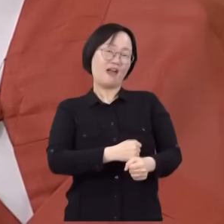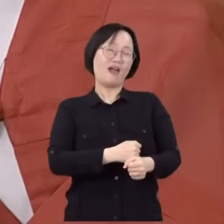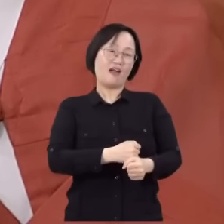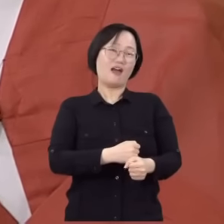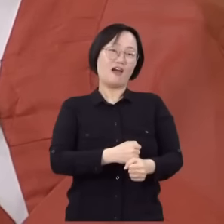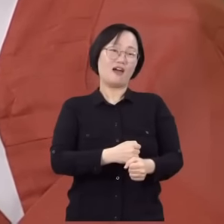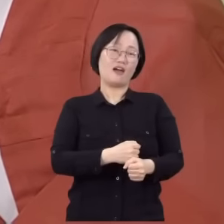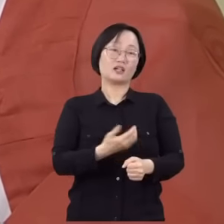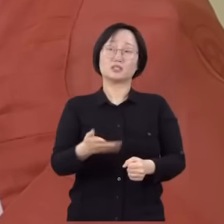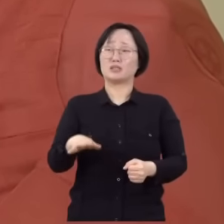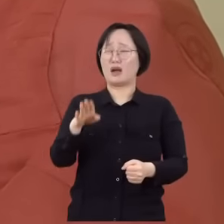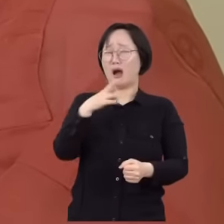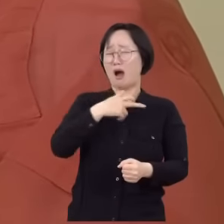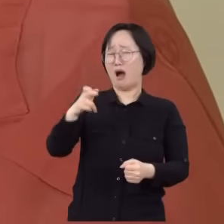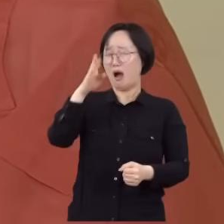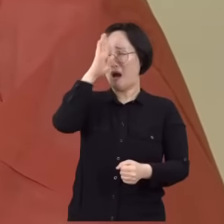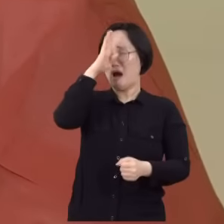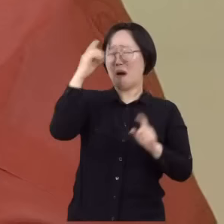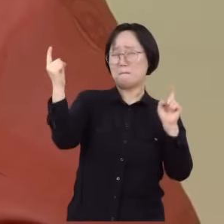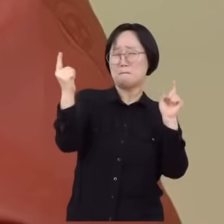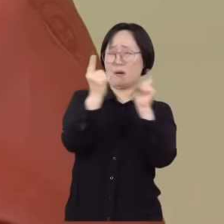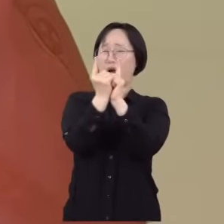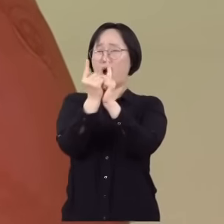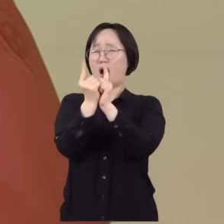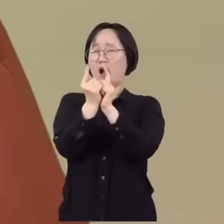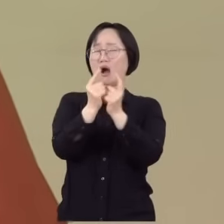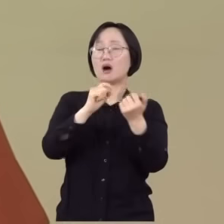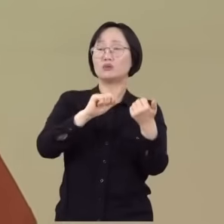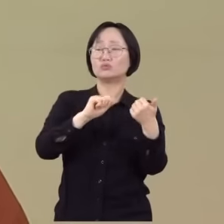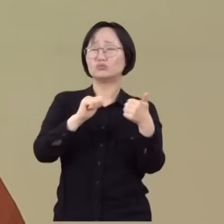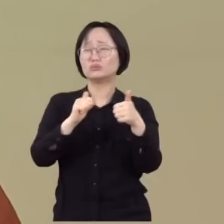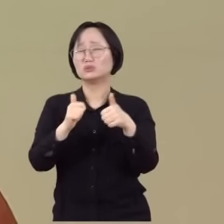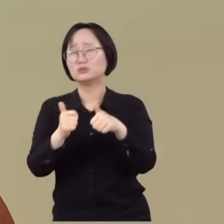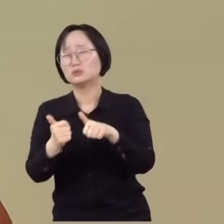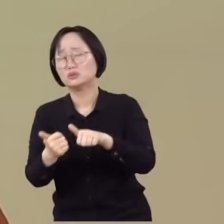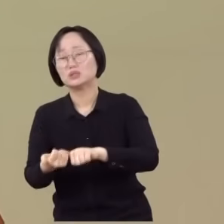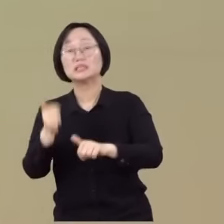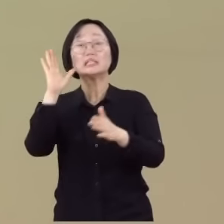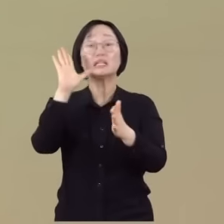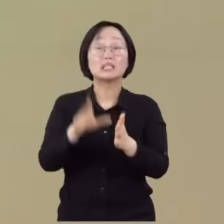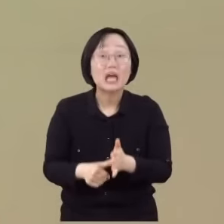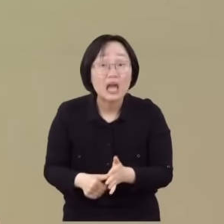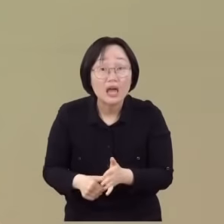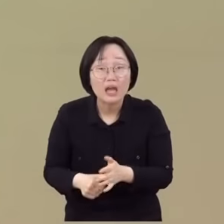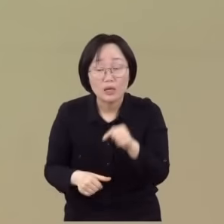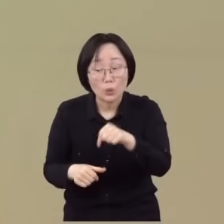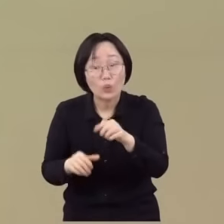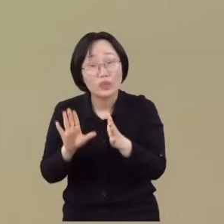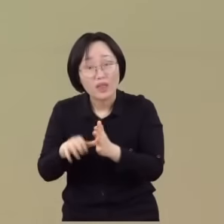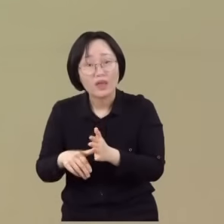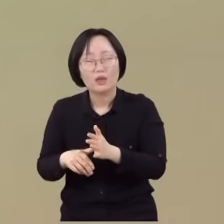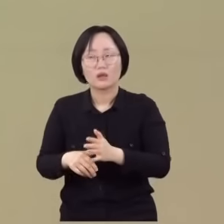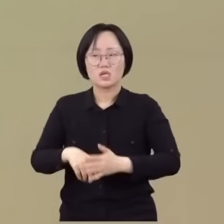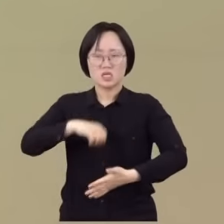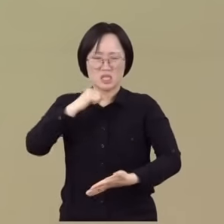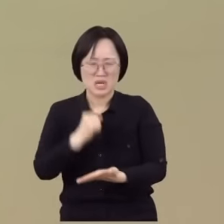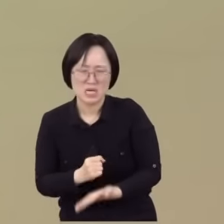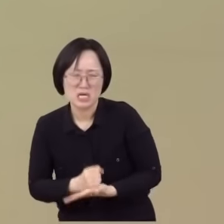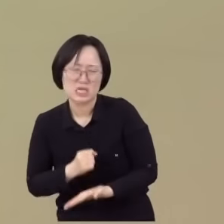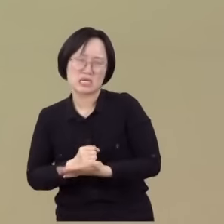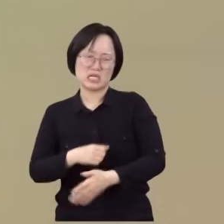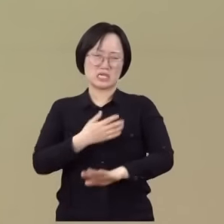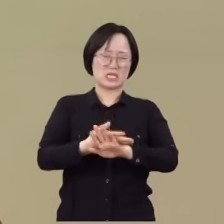닥쳤을 때 그때 인생을 한탄하고 남탓을 하고 남을